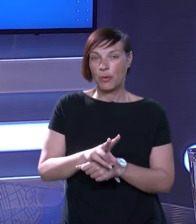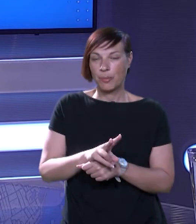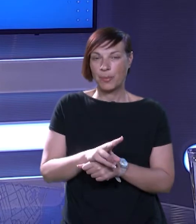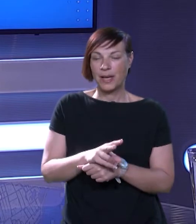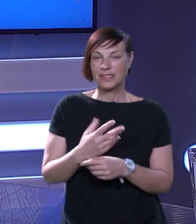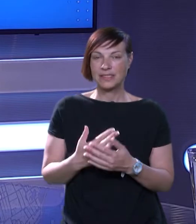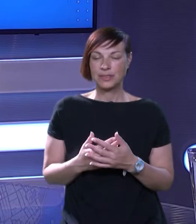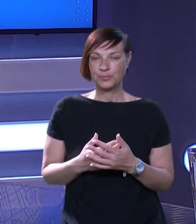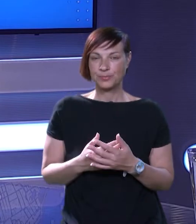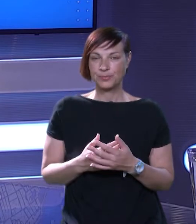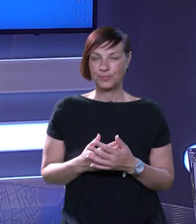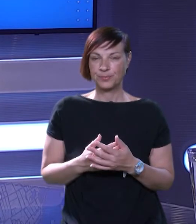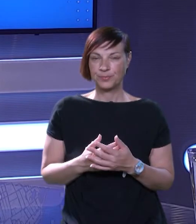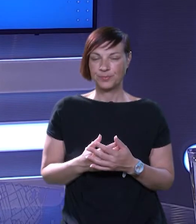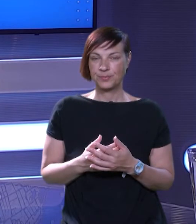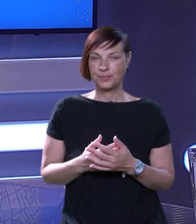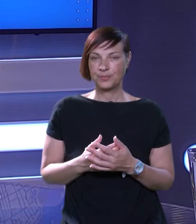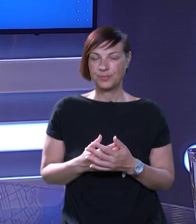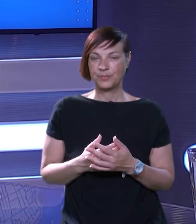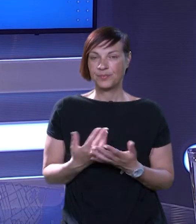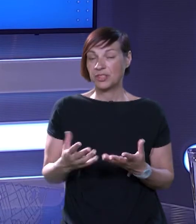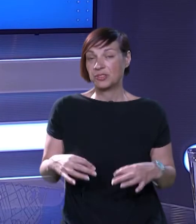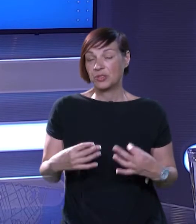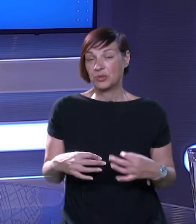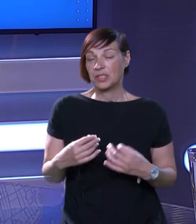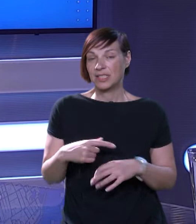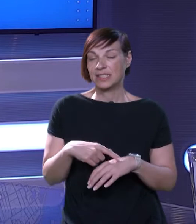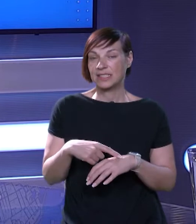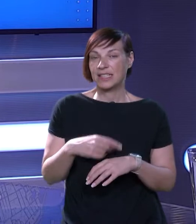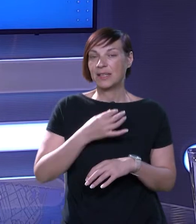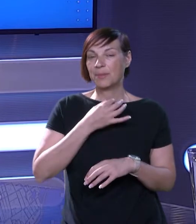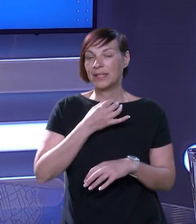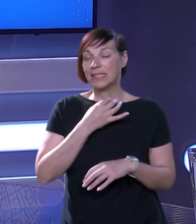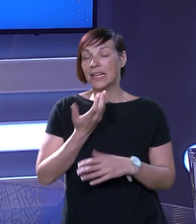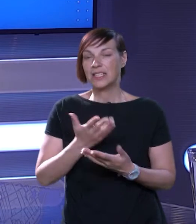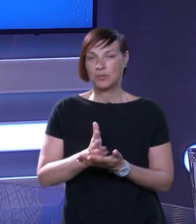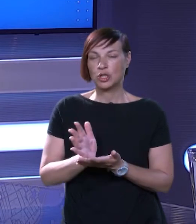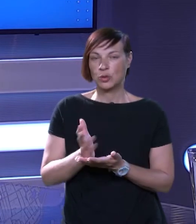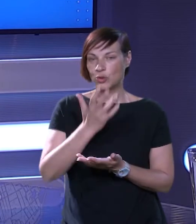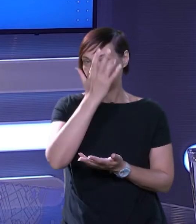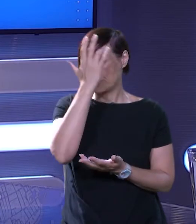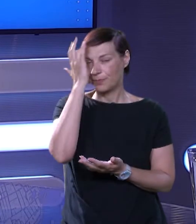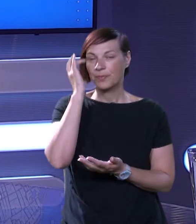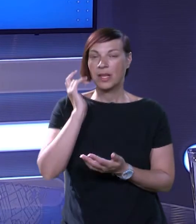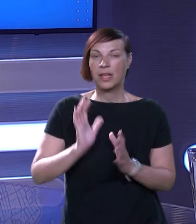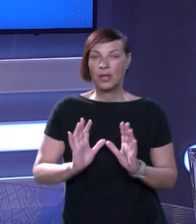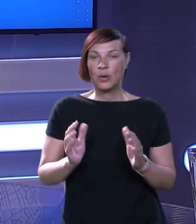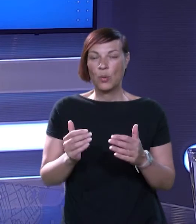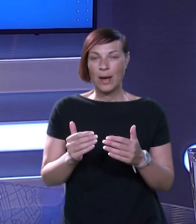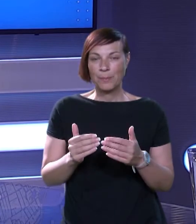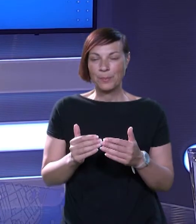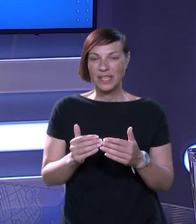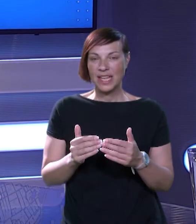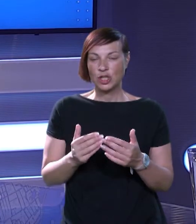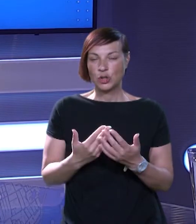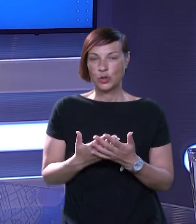ne tulumariš baš do ranih jutarnjih sati, pa ti glas, pa te glas posluži. U ambijentu je